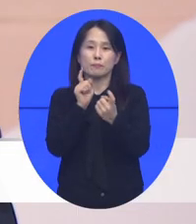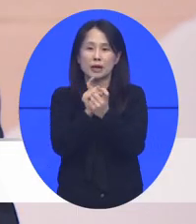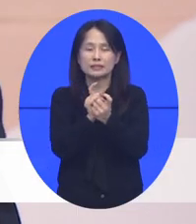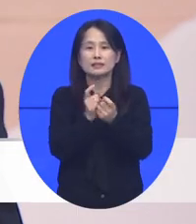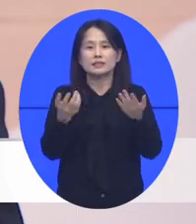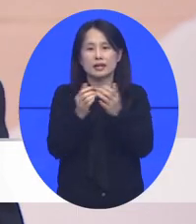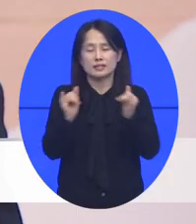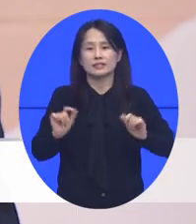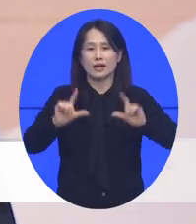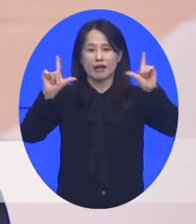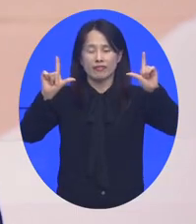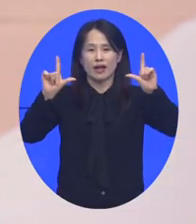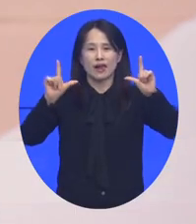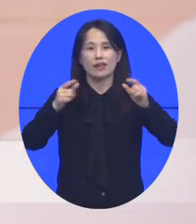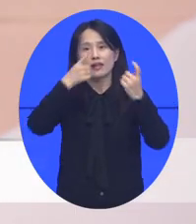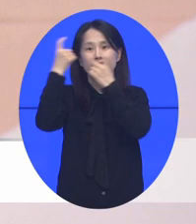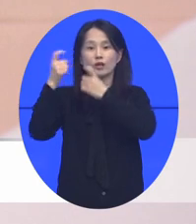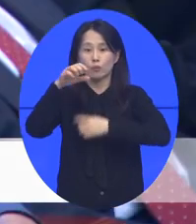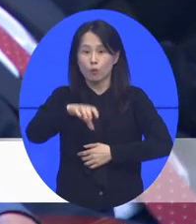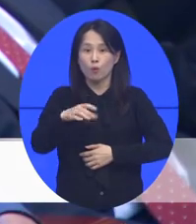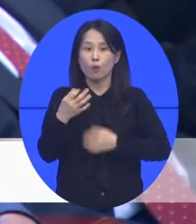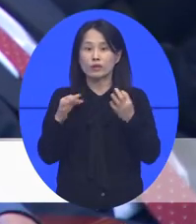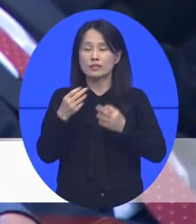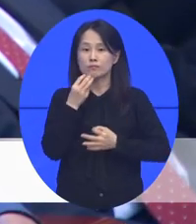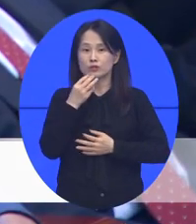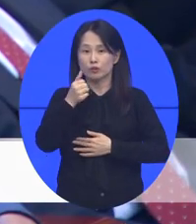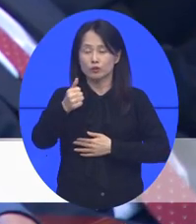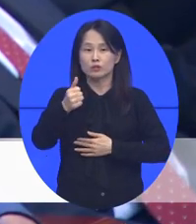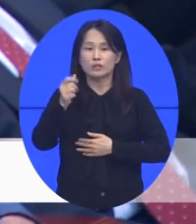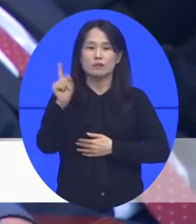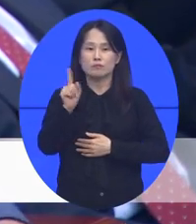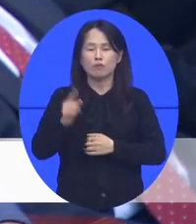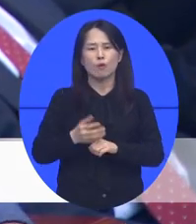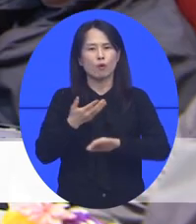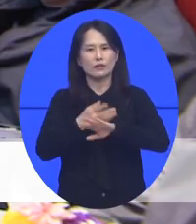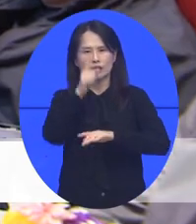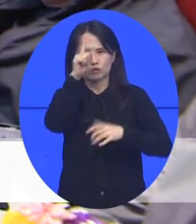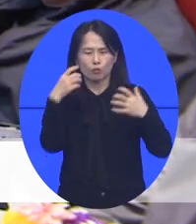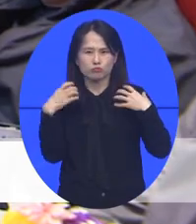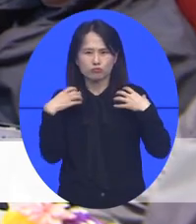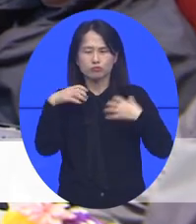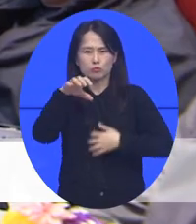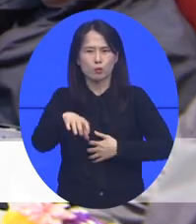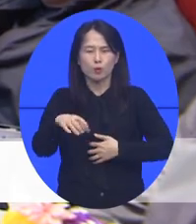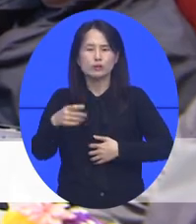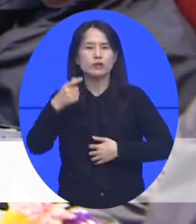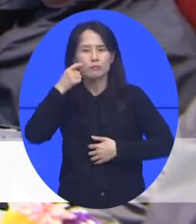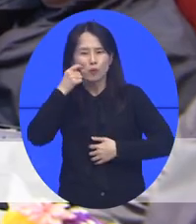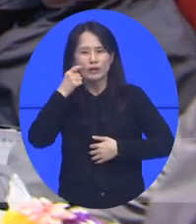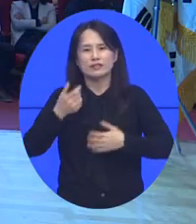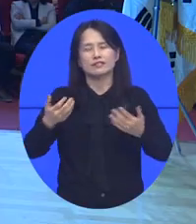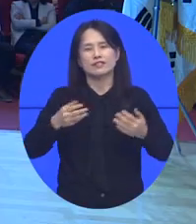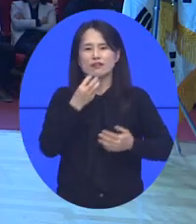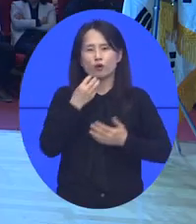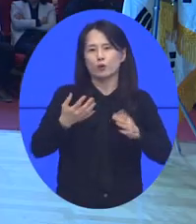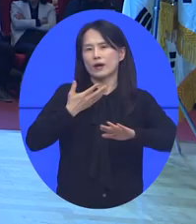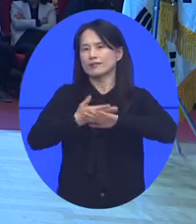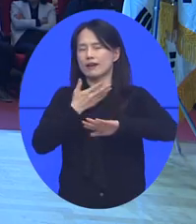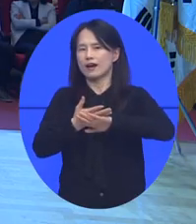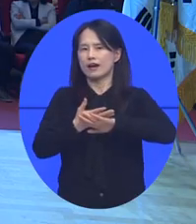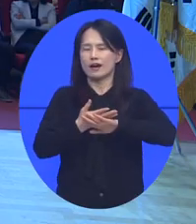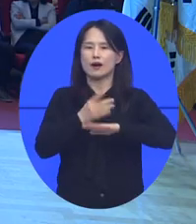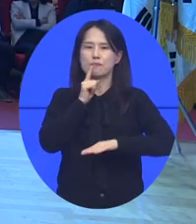맞은 노동절을 기념하는 자리. 김동연 지사는 다른 지방과 중앙정부가 하지 못한 것들을 하겠다며 경기도는 다르게 할